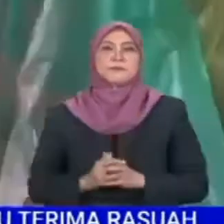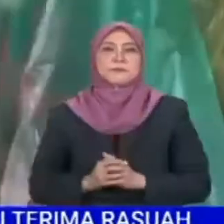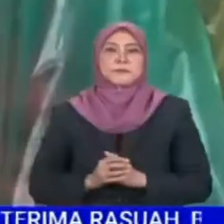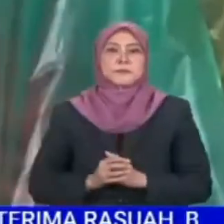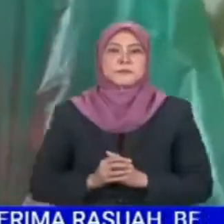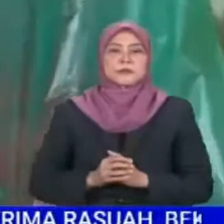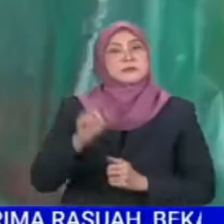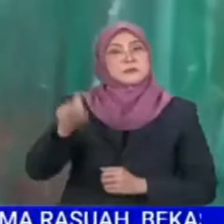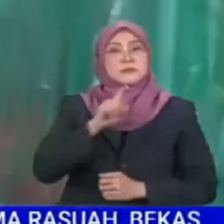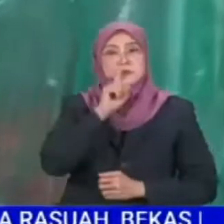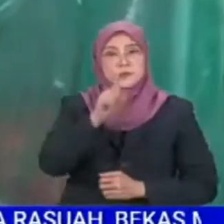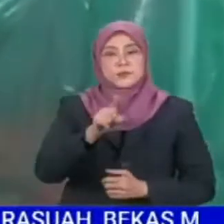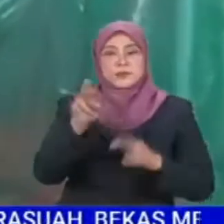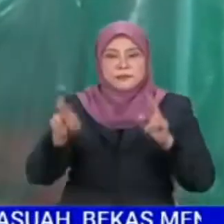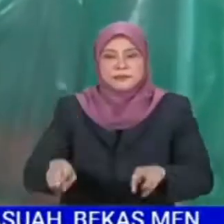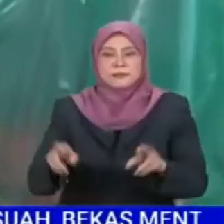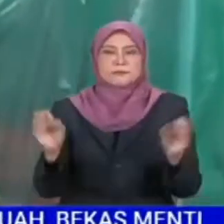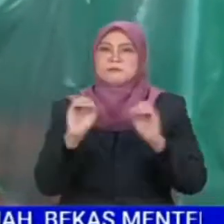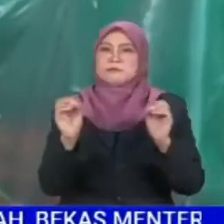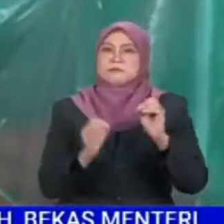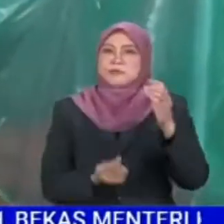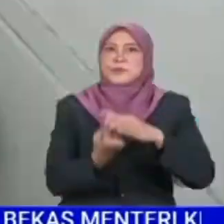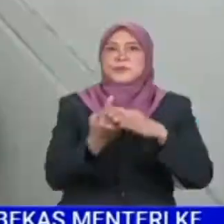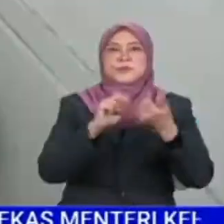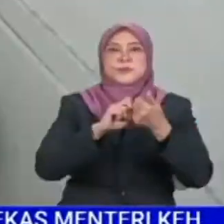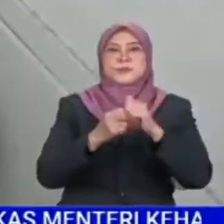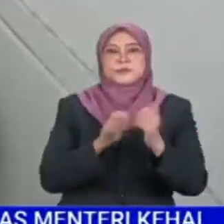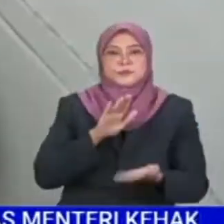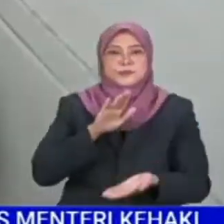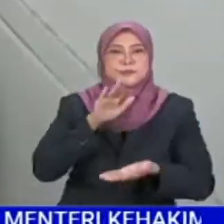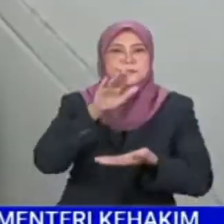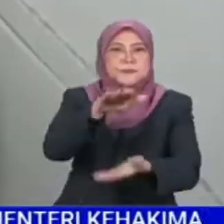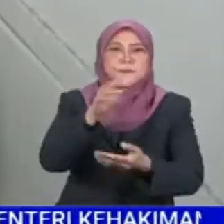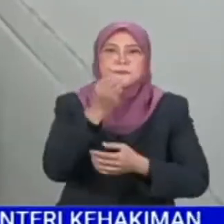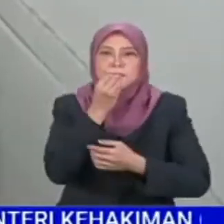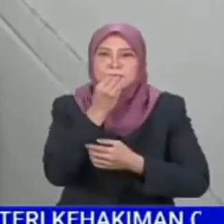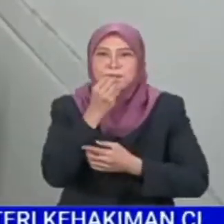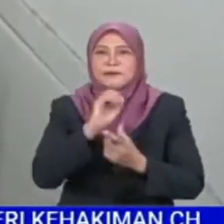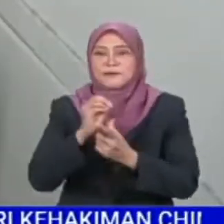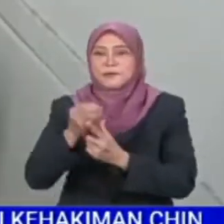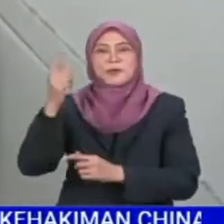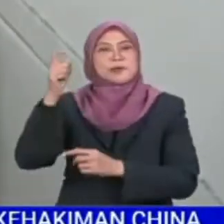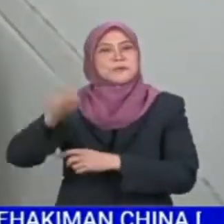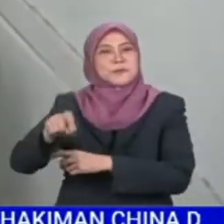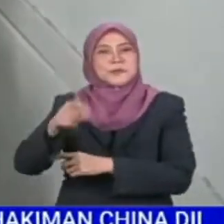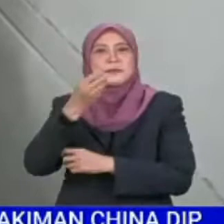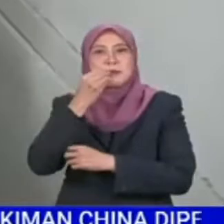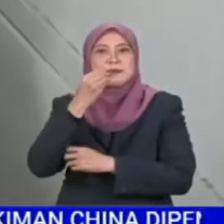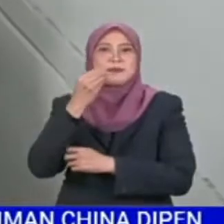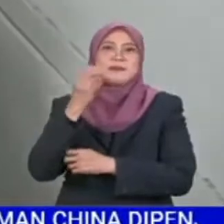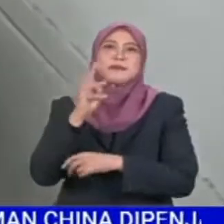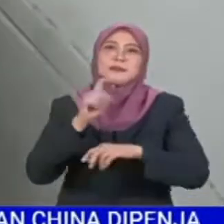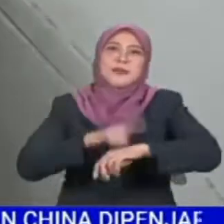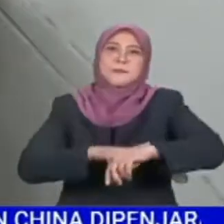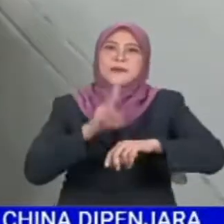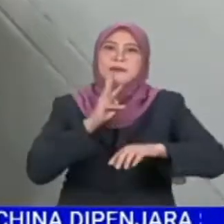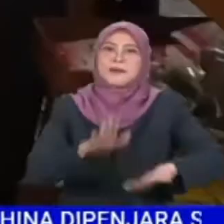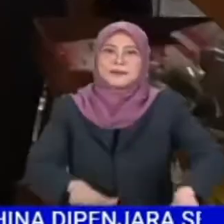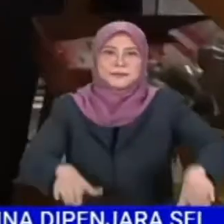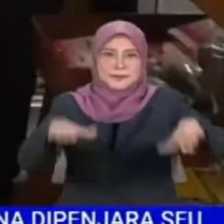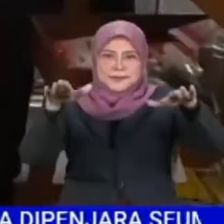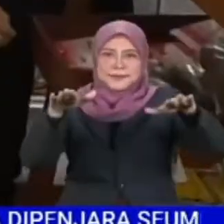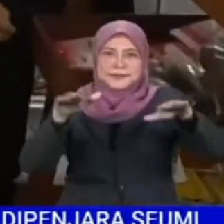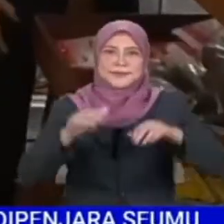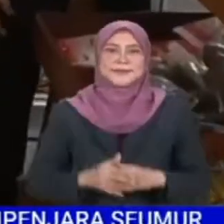bagi memastikan rakyat tidak berhadapan masalah mendapatkan bekalan makanan serta keperluan harian pada musim bah.